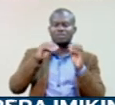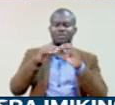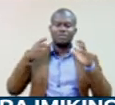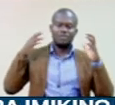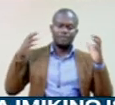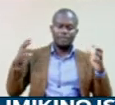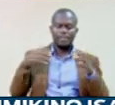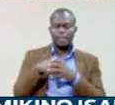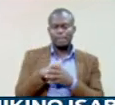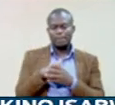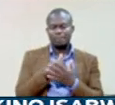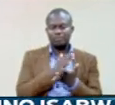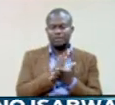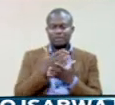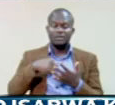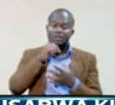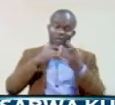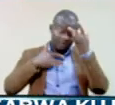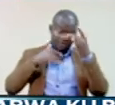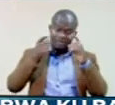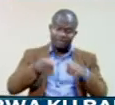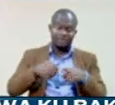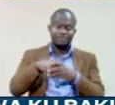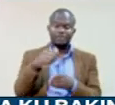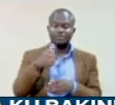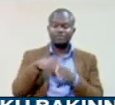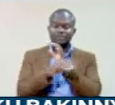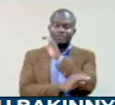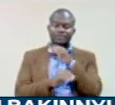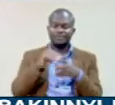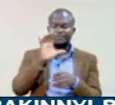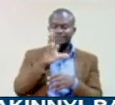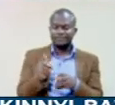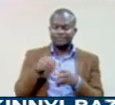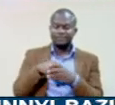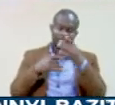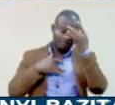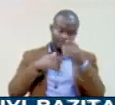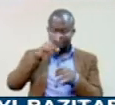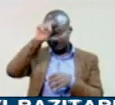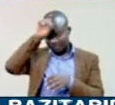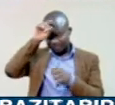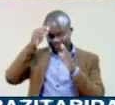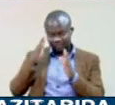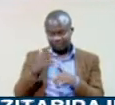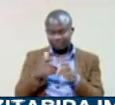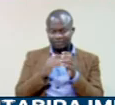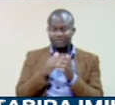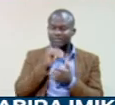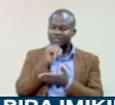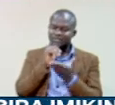munini mu byukuri ntabwo indwara iragera mu gihugu muri Afrika indwara iri mu gihugu cya Misiri kandi